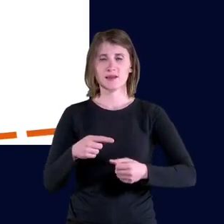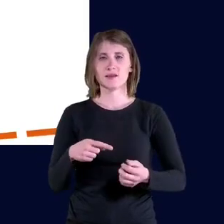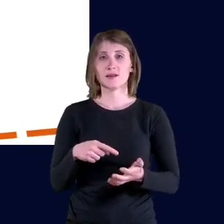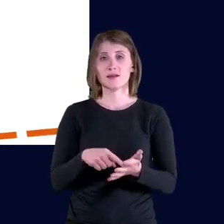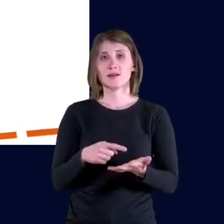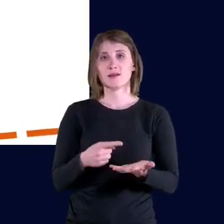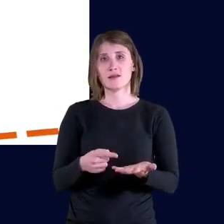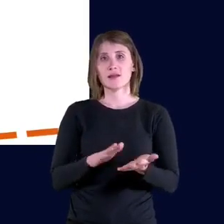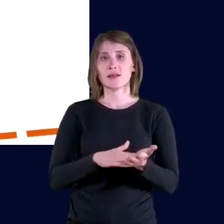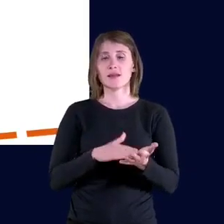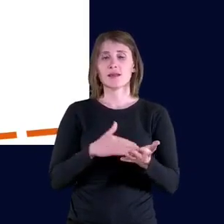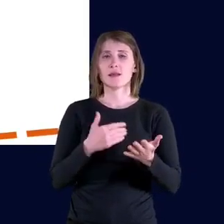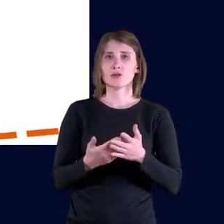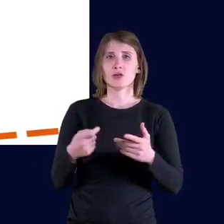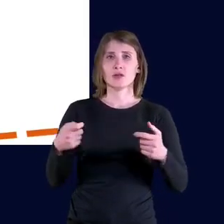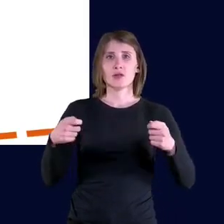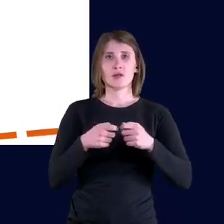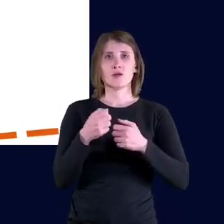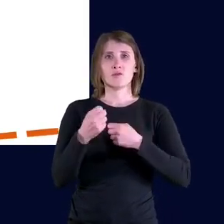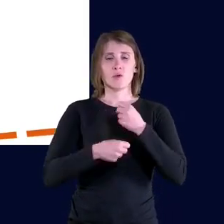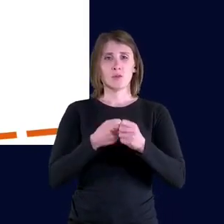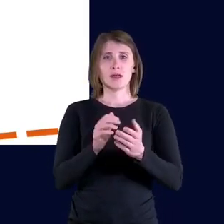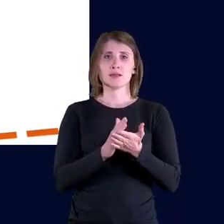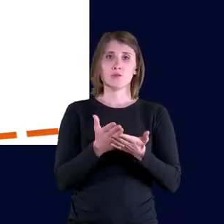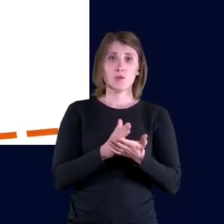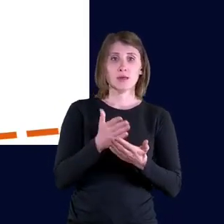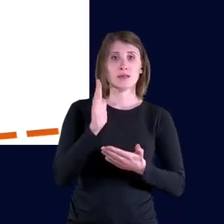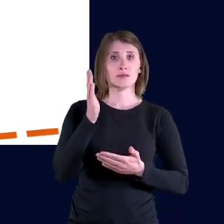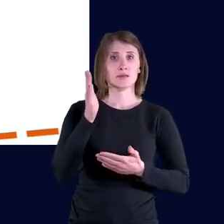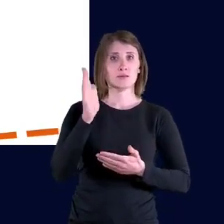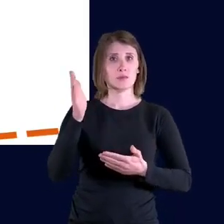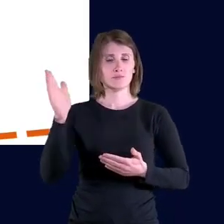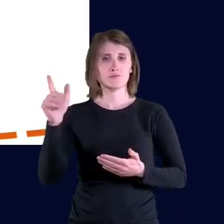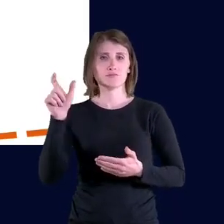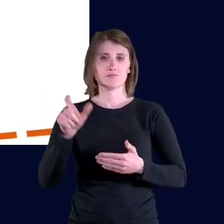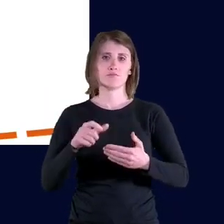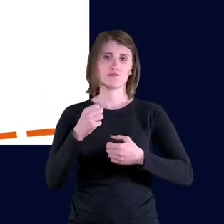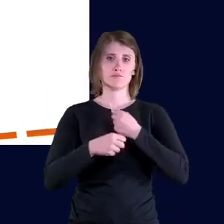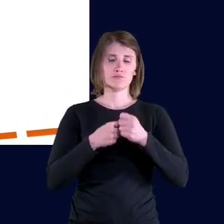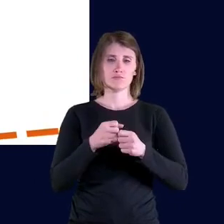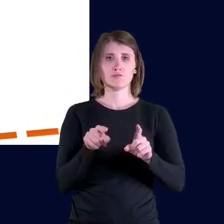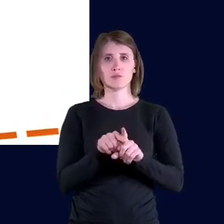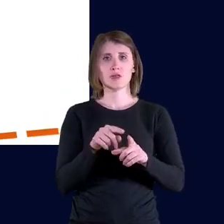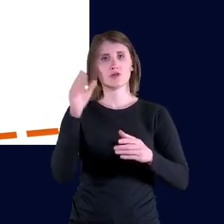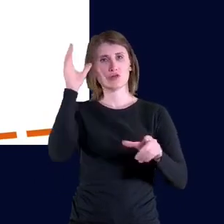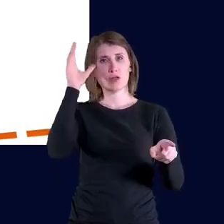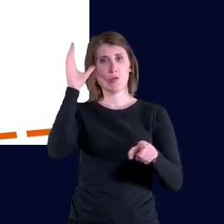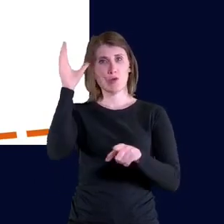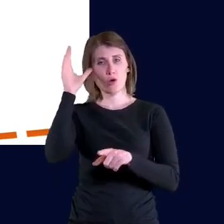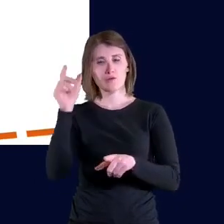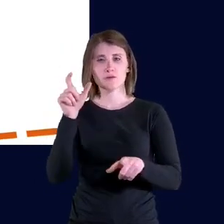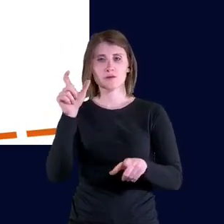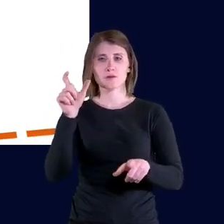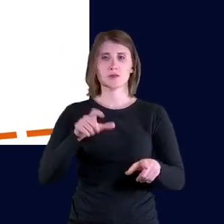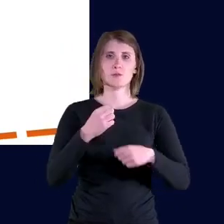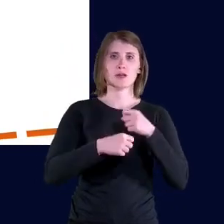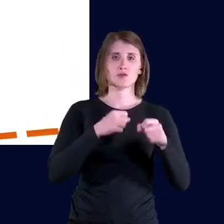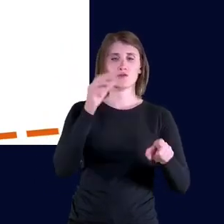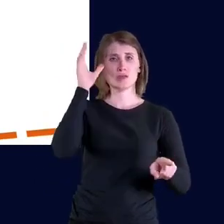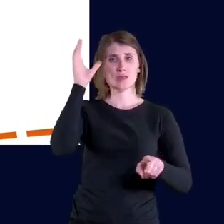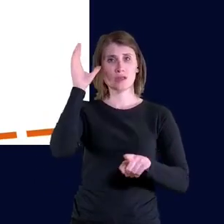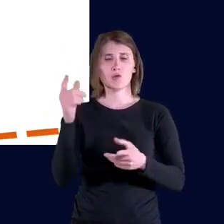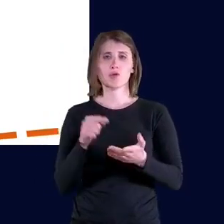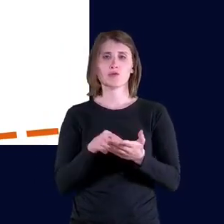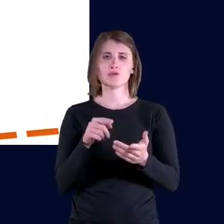tutaj też mówię o współpracy takich między bibliotekami i naukowcami pracownikami naukowymi